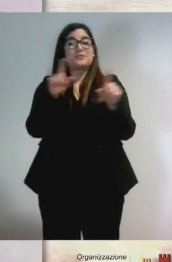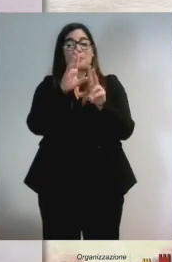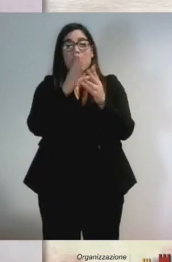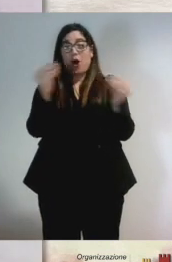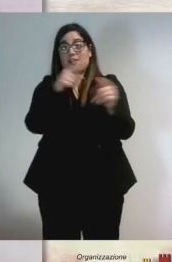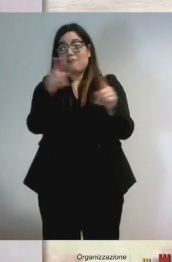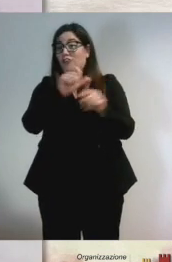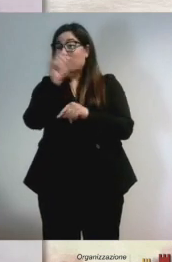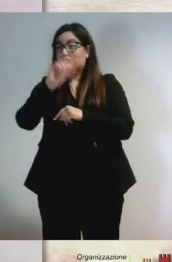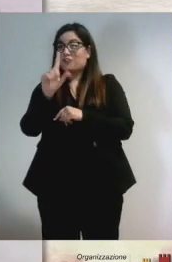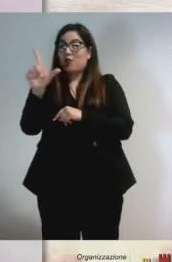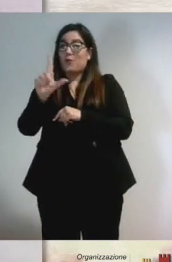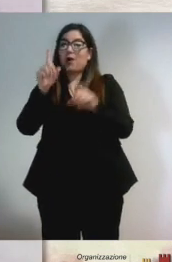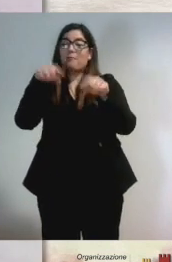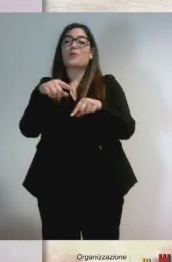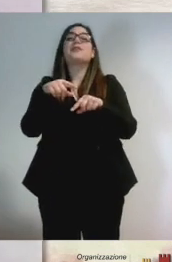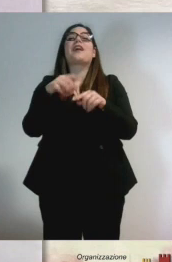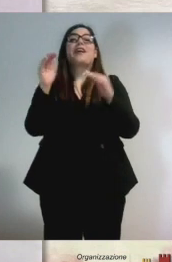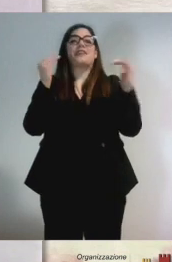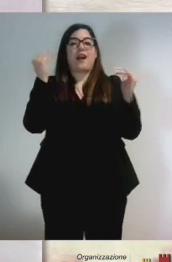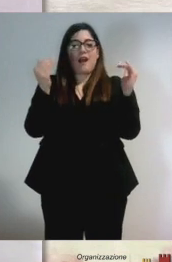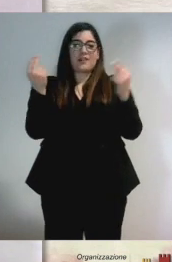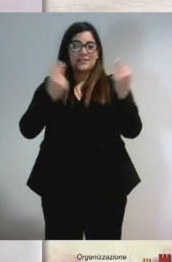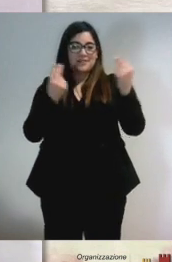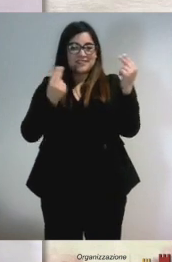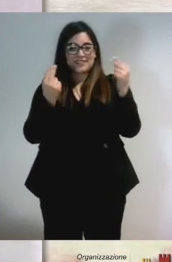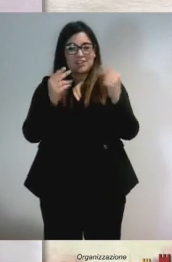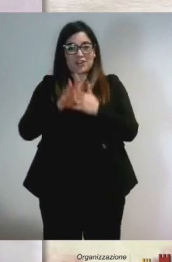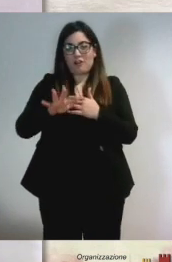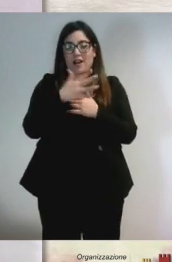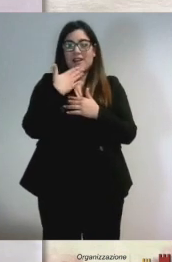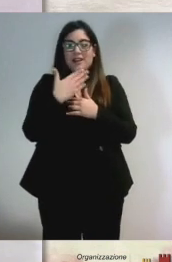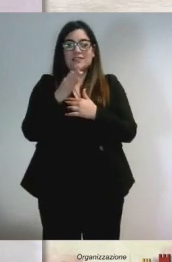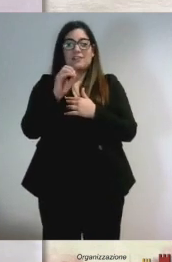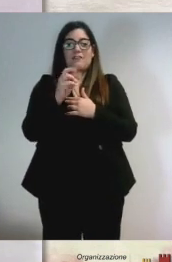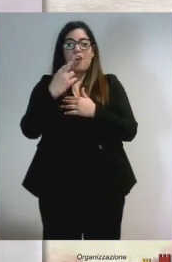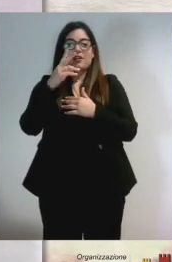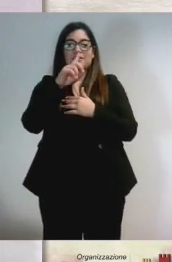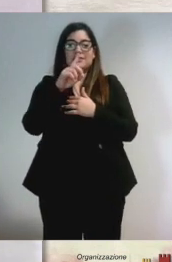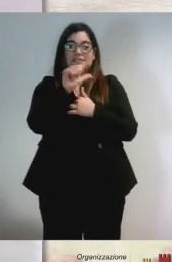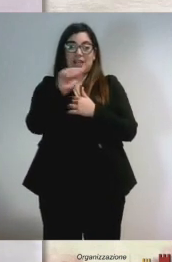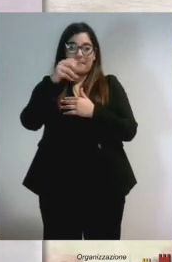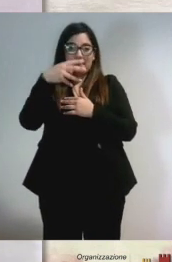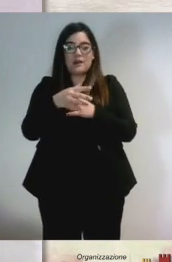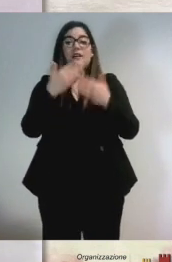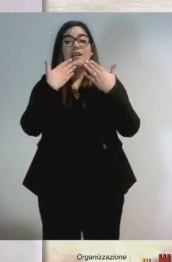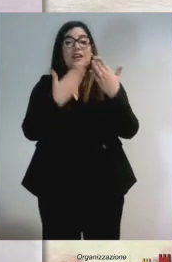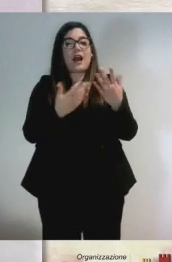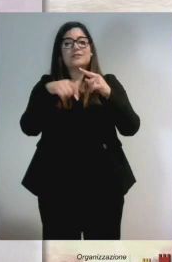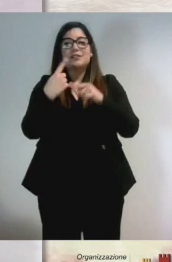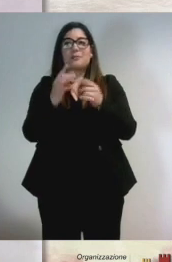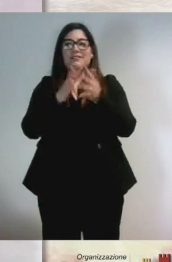ma tanti ragazzi tanti amministratori locali anche grazie al form sono diventati poi sindaci della